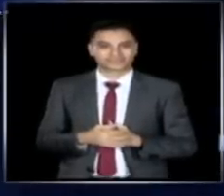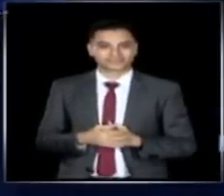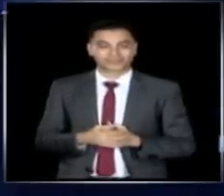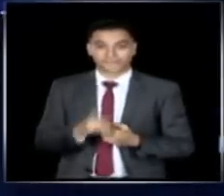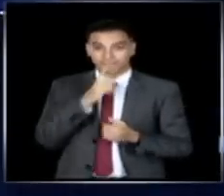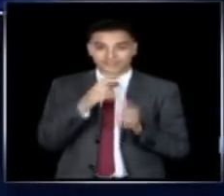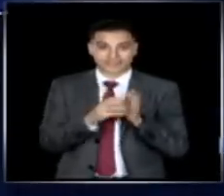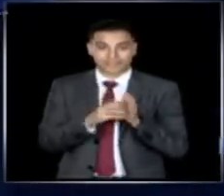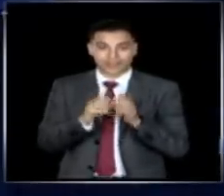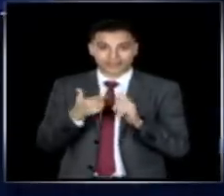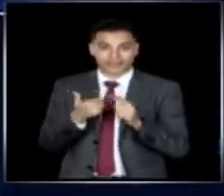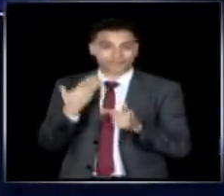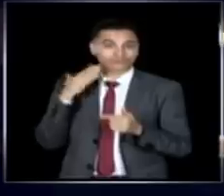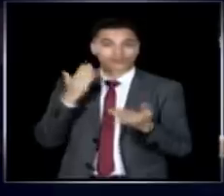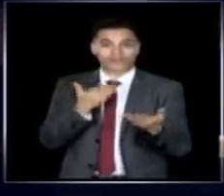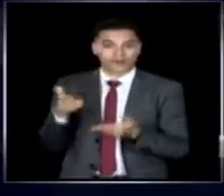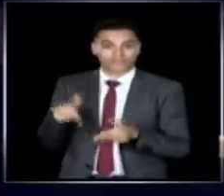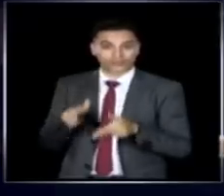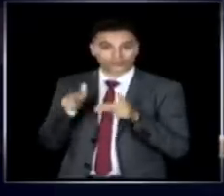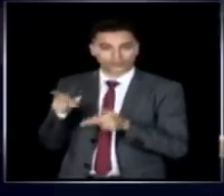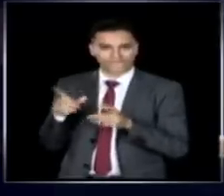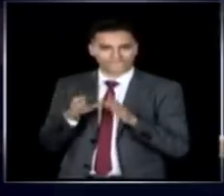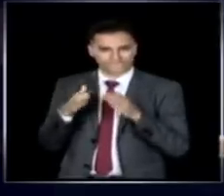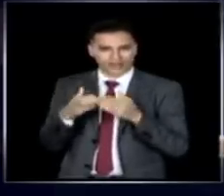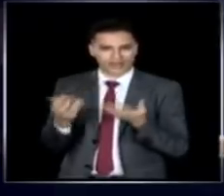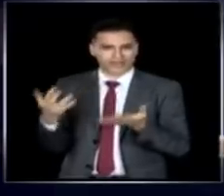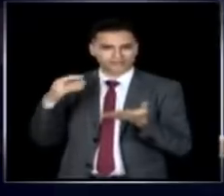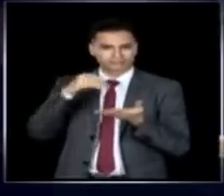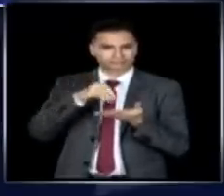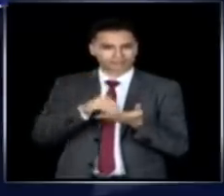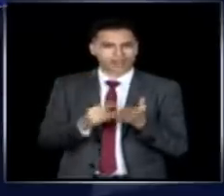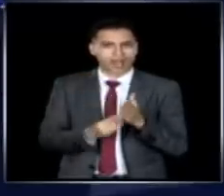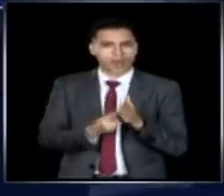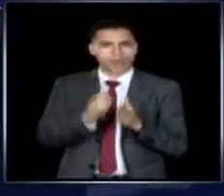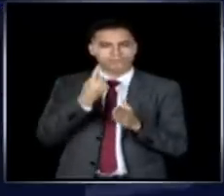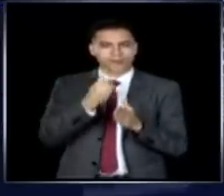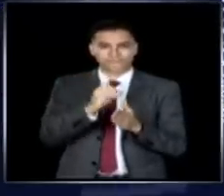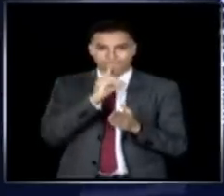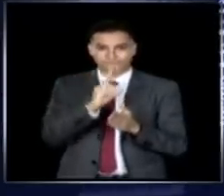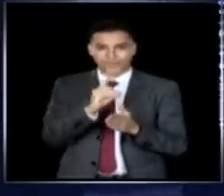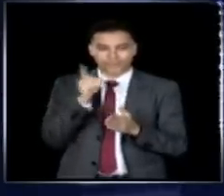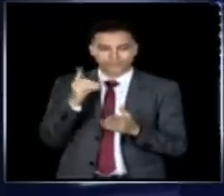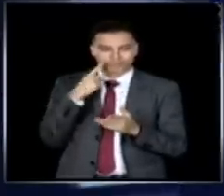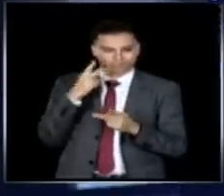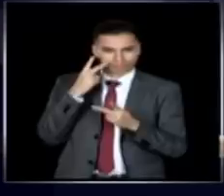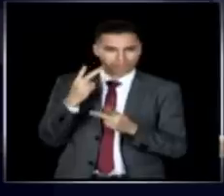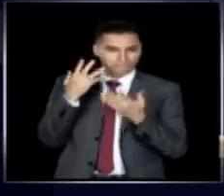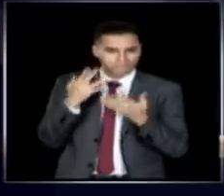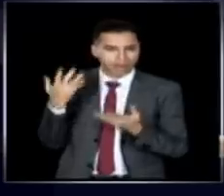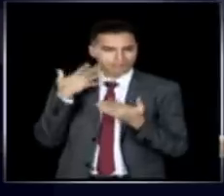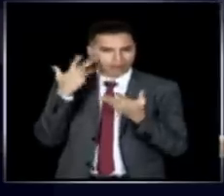أما الجامعة التانية واللي مشرفانا في الاستوديو، فريق بيشارك لأول مرة ولكن أبهرنا في